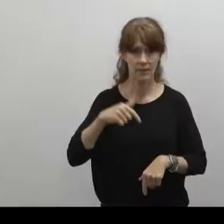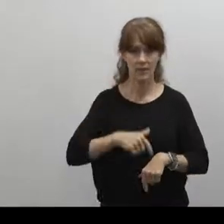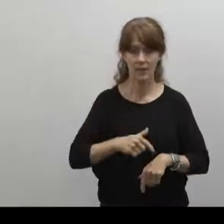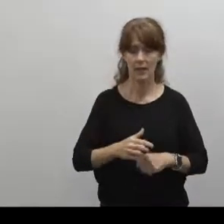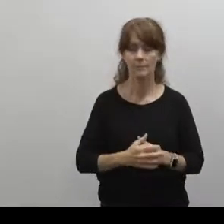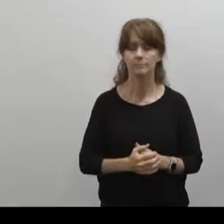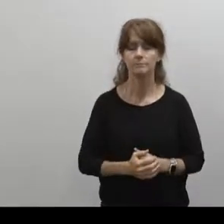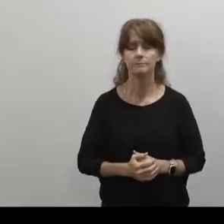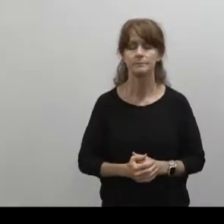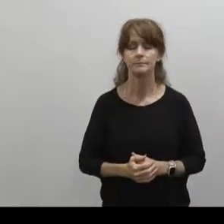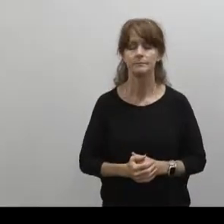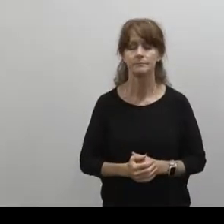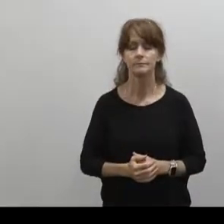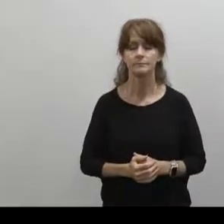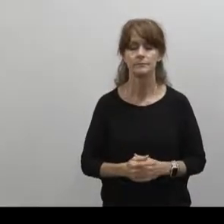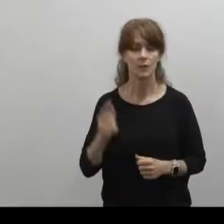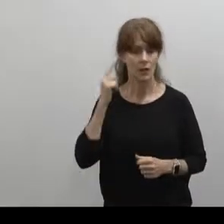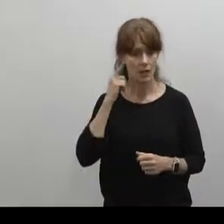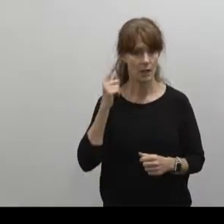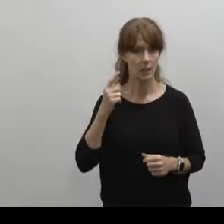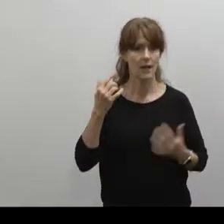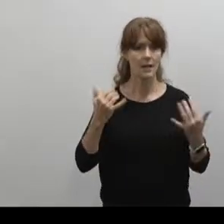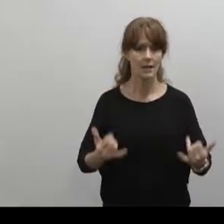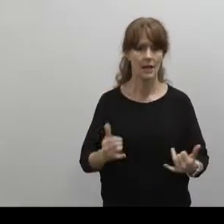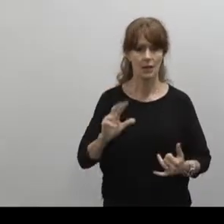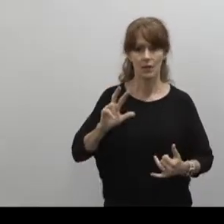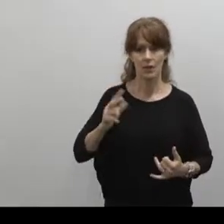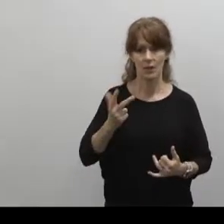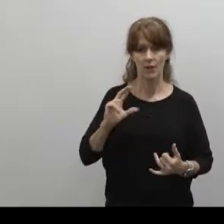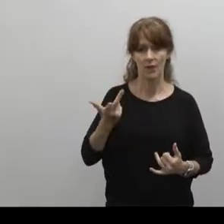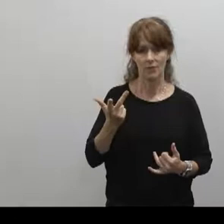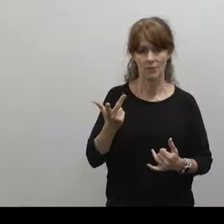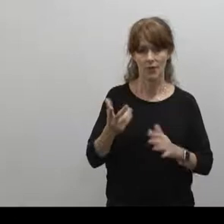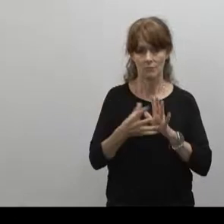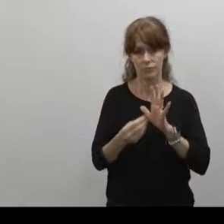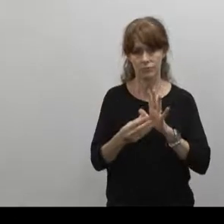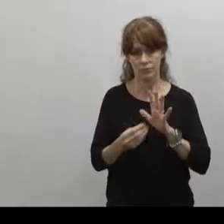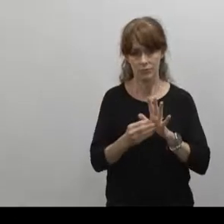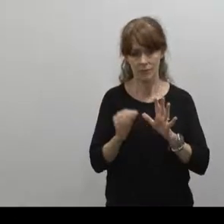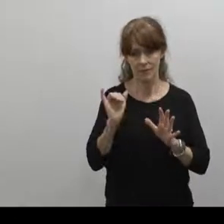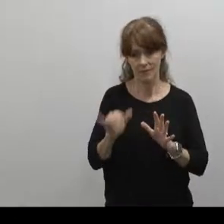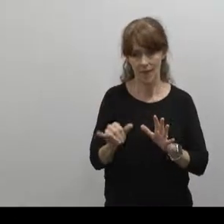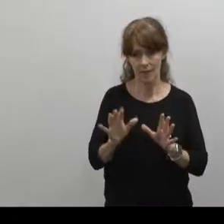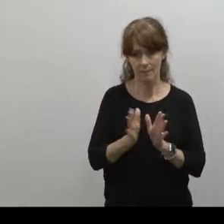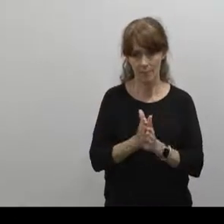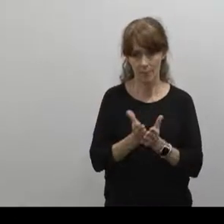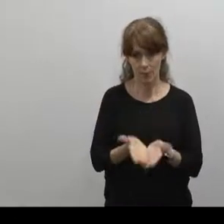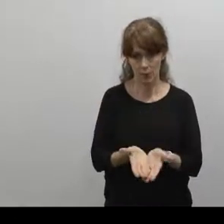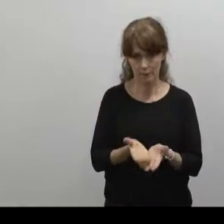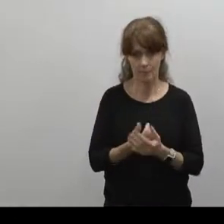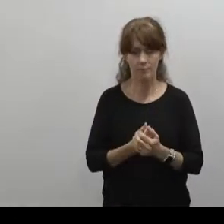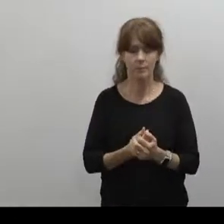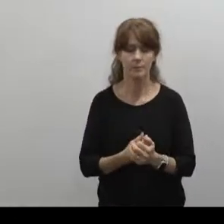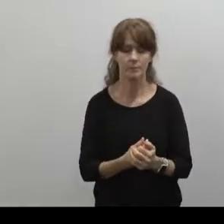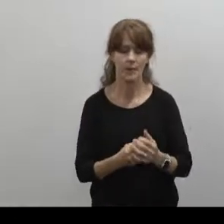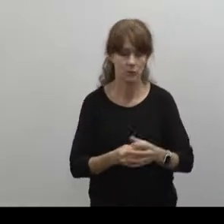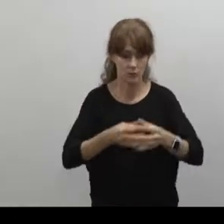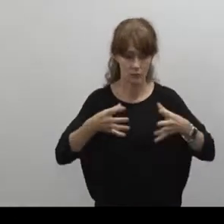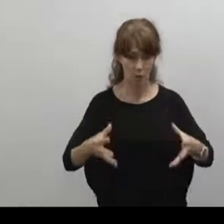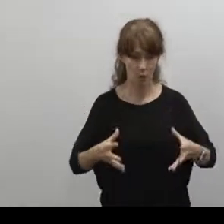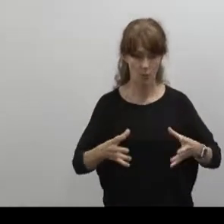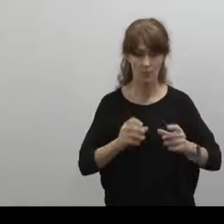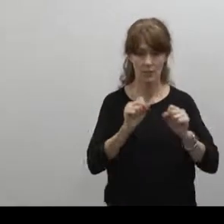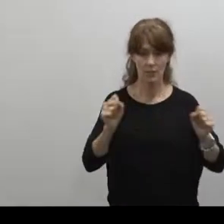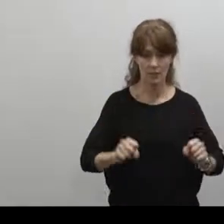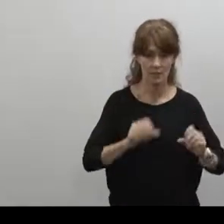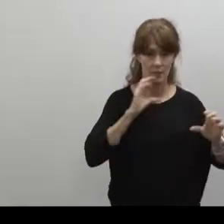môn năng sạch chân chỉ trầm từ nâng cứ tha dương tự tu mà tệ một pi sao mà chỉ cận cam mà ca chấm nón đài mà nó đại bộ quạt